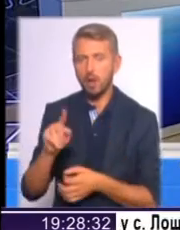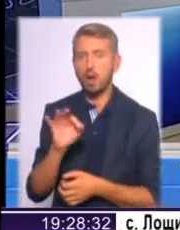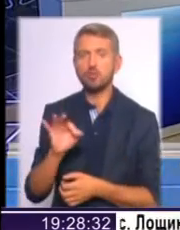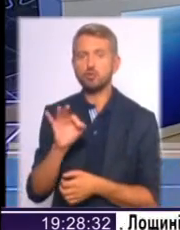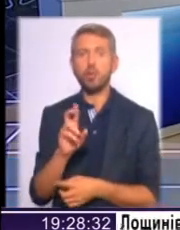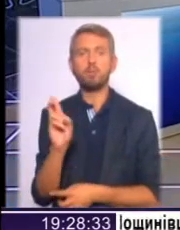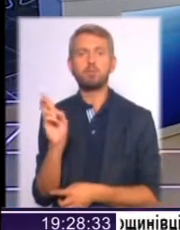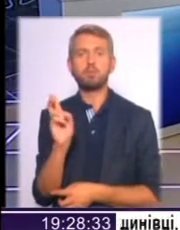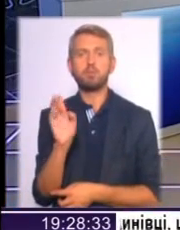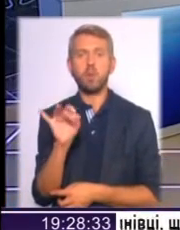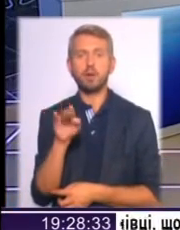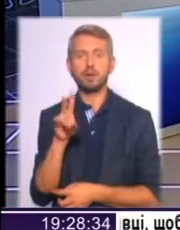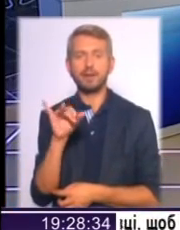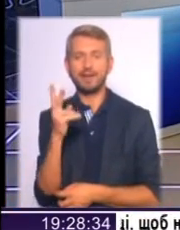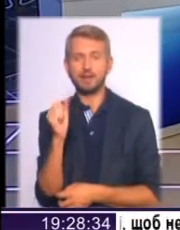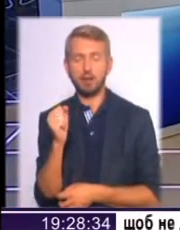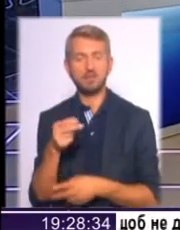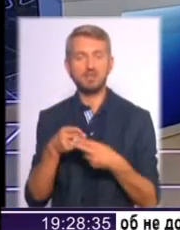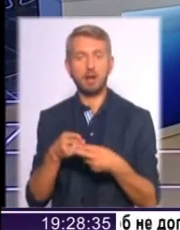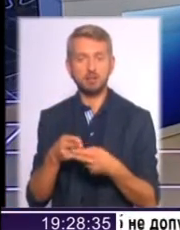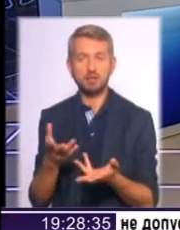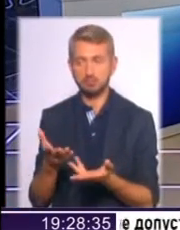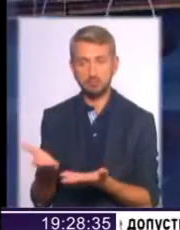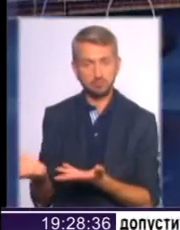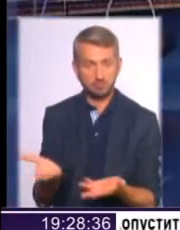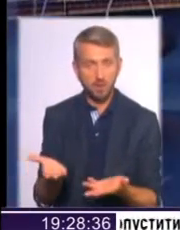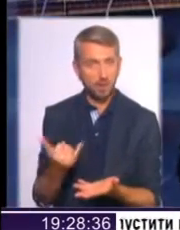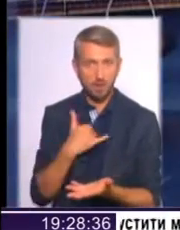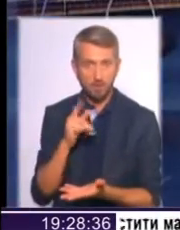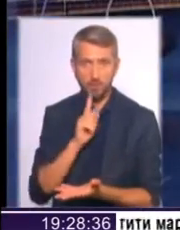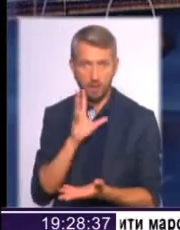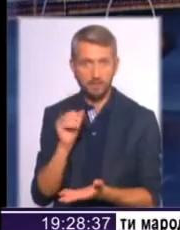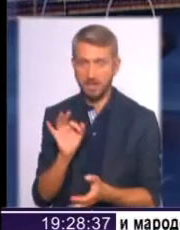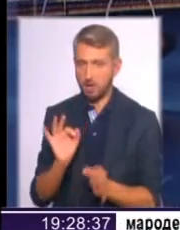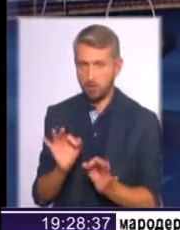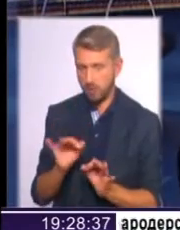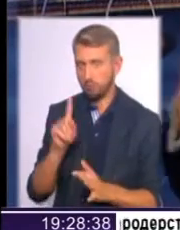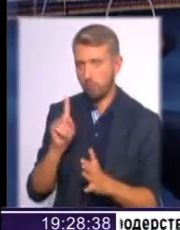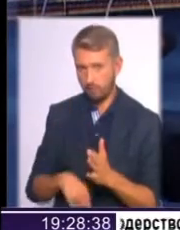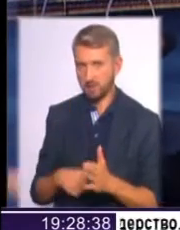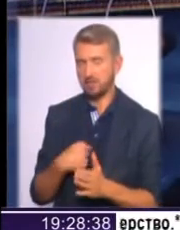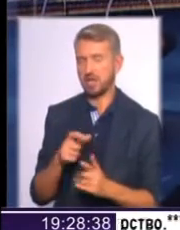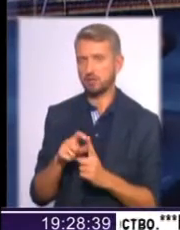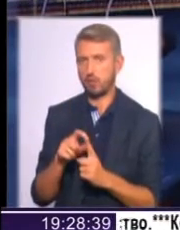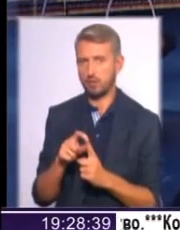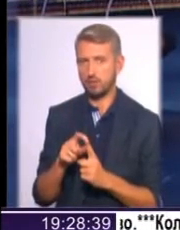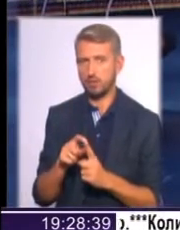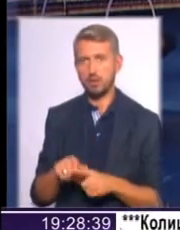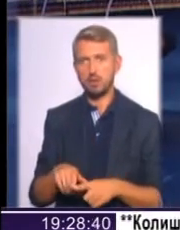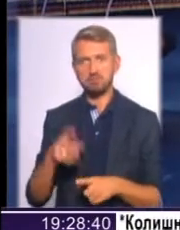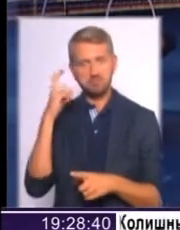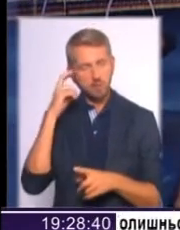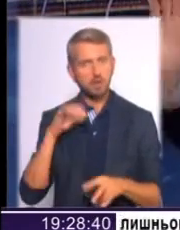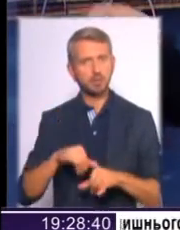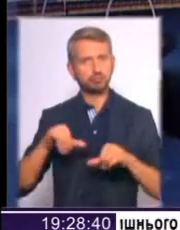станції, теж, пане Петре, відреагуйте, прошу, будь ласка. Поки в нас все з цим нормально, це я вам, повірте мені на слово, розбудовується столиця,